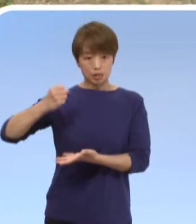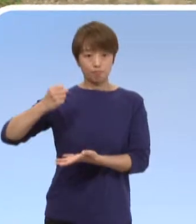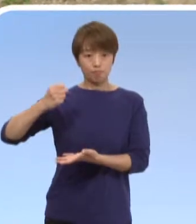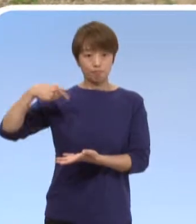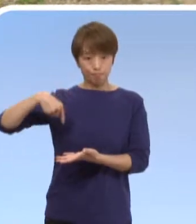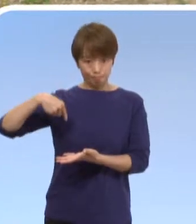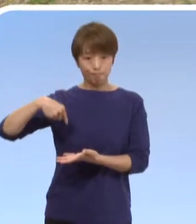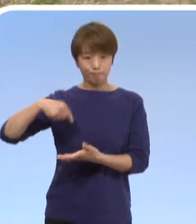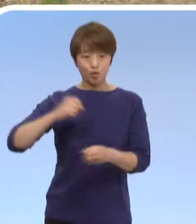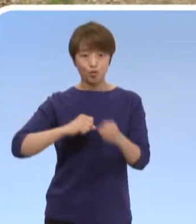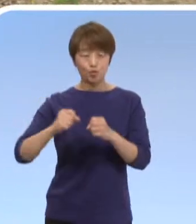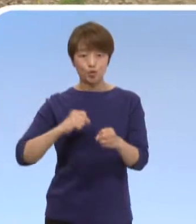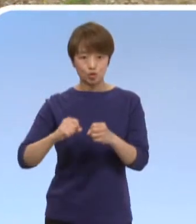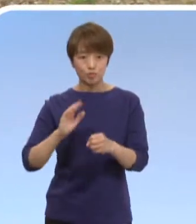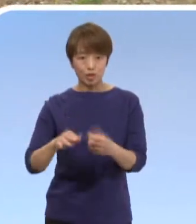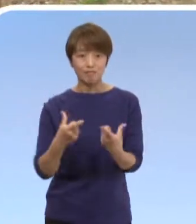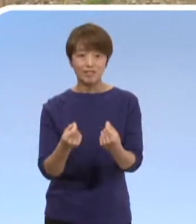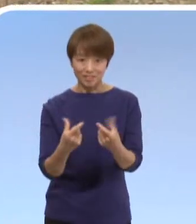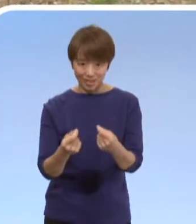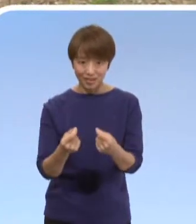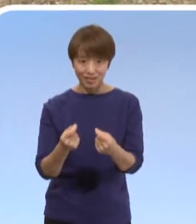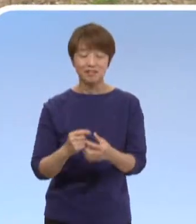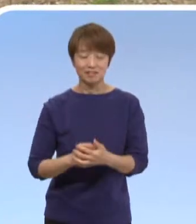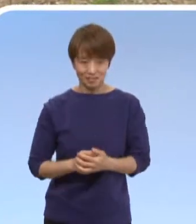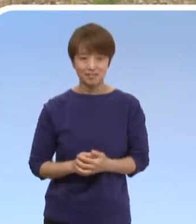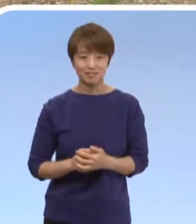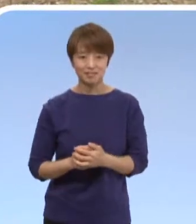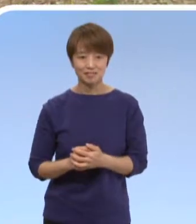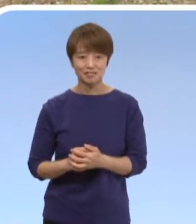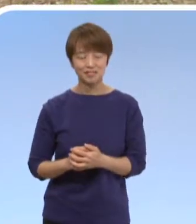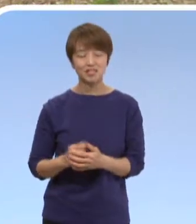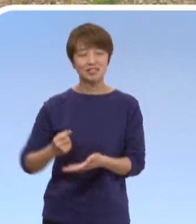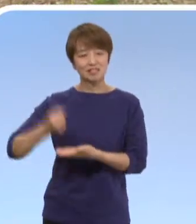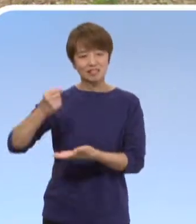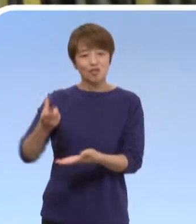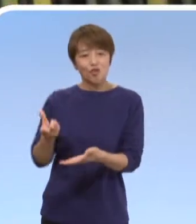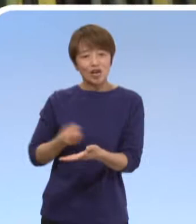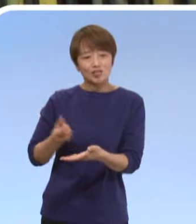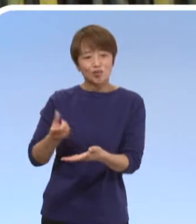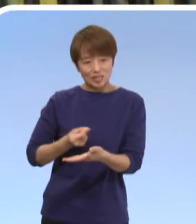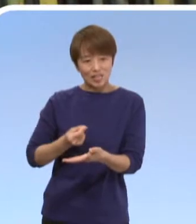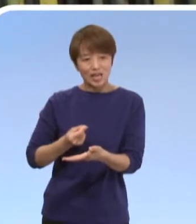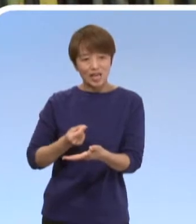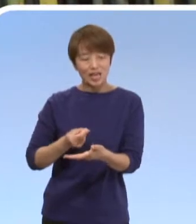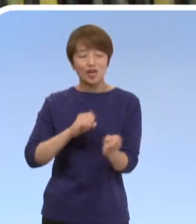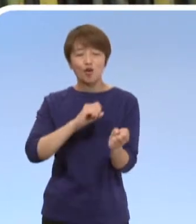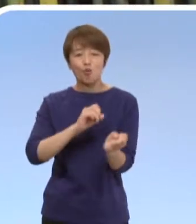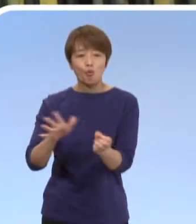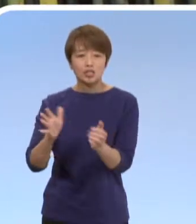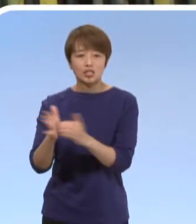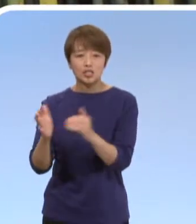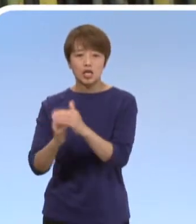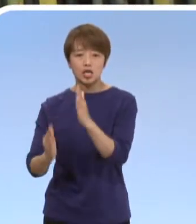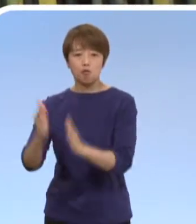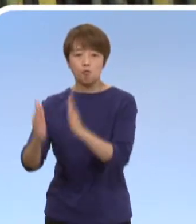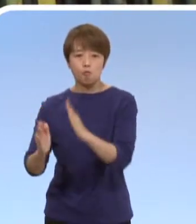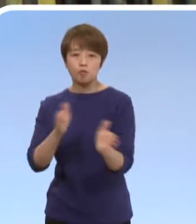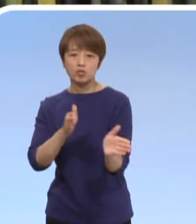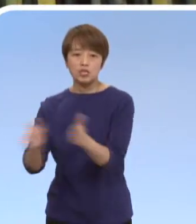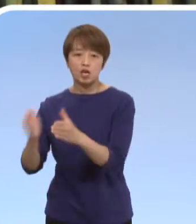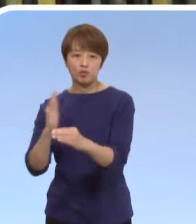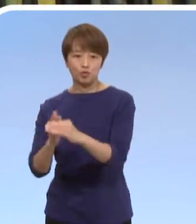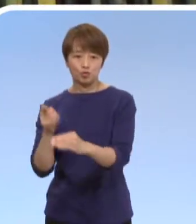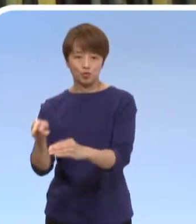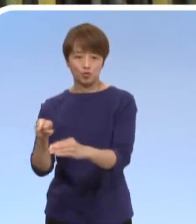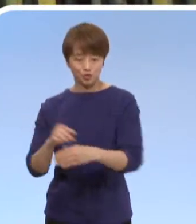基金をもとに取り組みが進んでいるんですよね。 はい、そちらの基金を活用してですね、放置竹林を